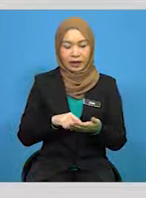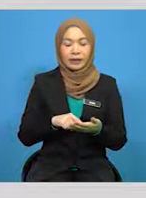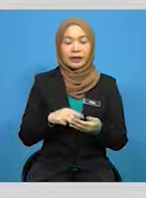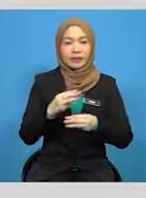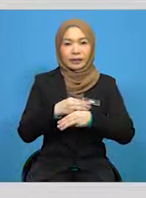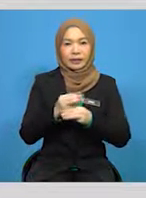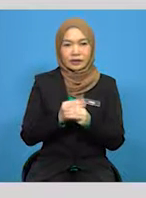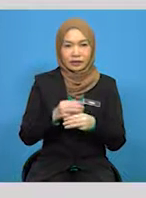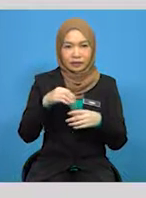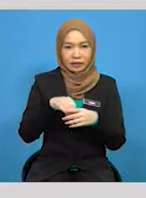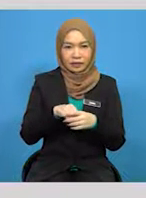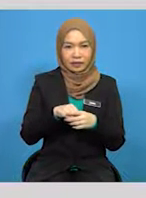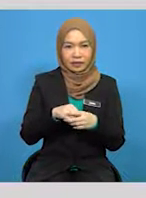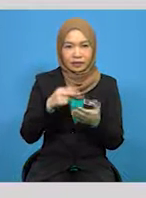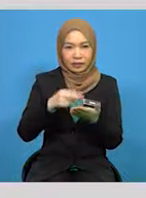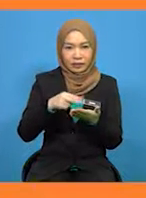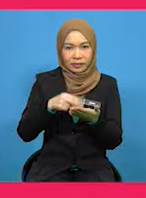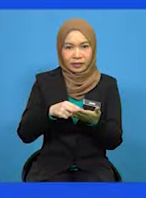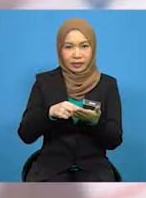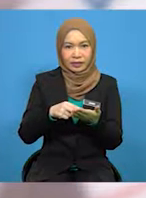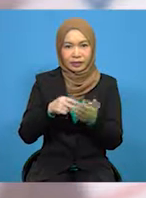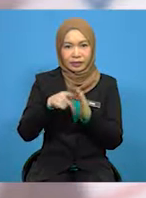perhitungan pendapatan negara.